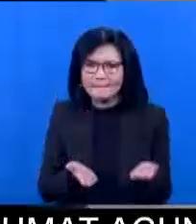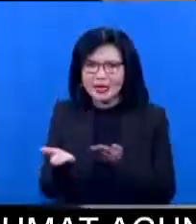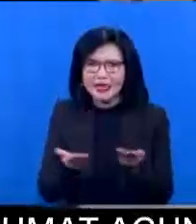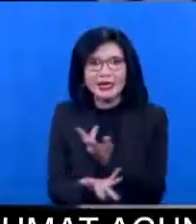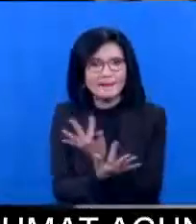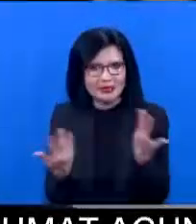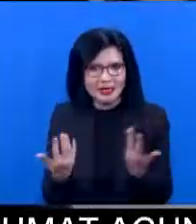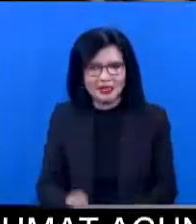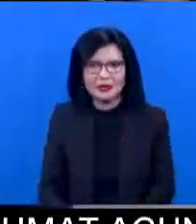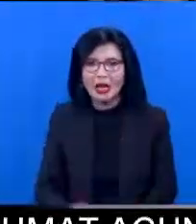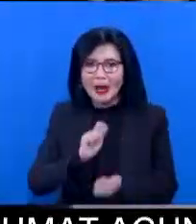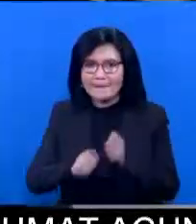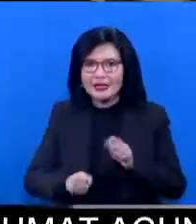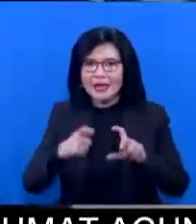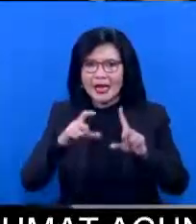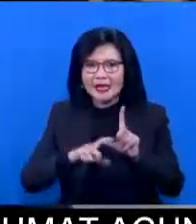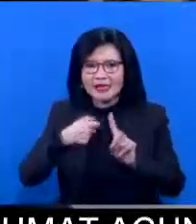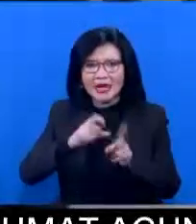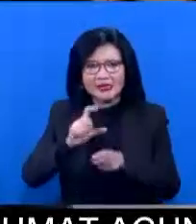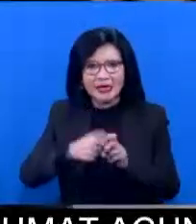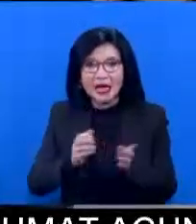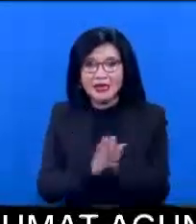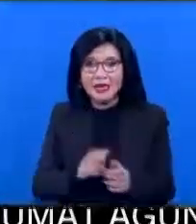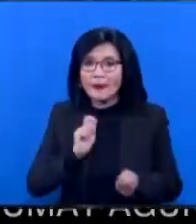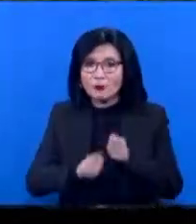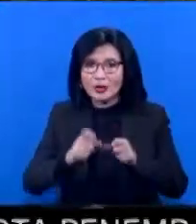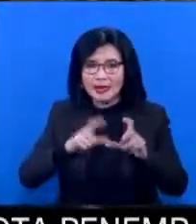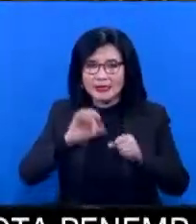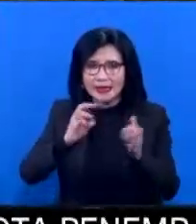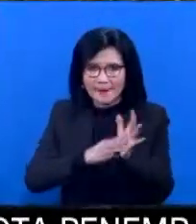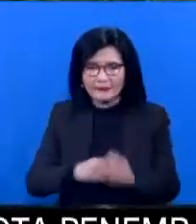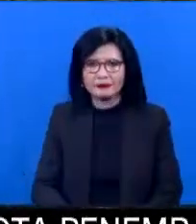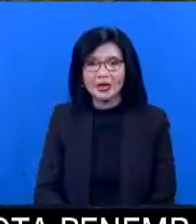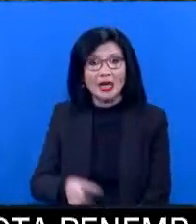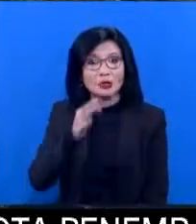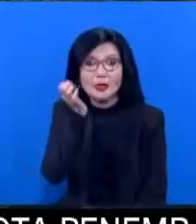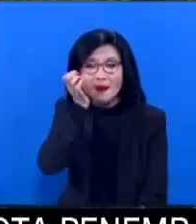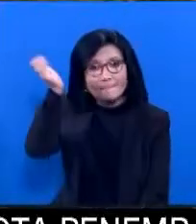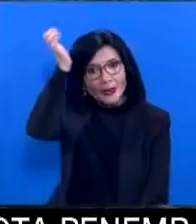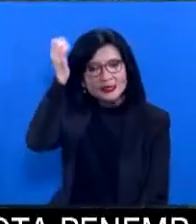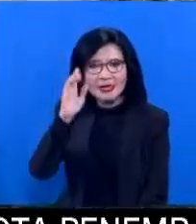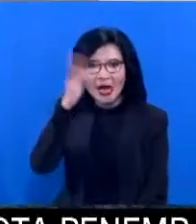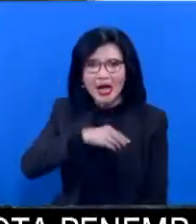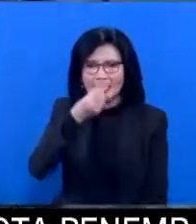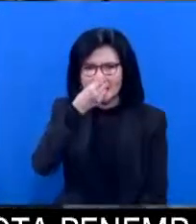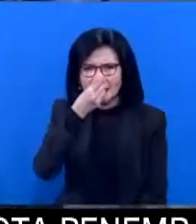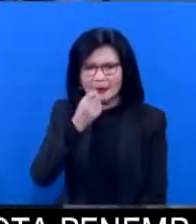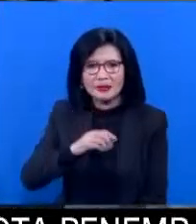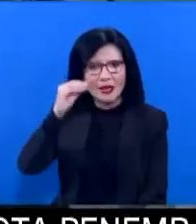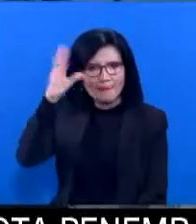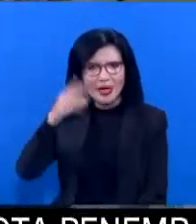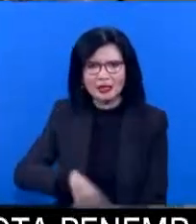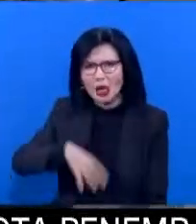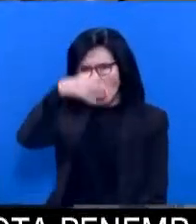seperti penerbitan SKCK dan SIM. Sementara di Denpasar, pada Kamis pagi, Polda Bali dan